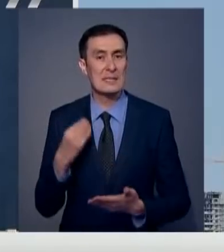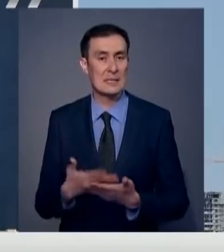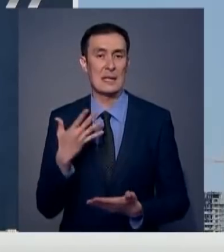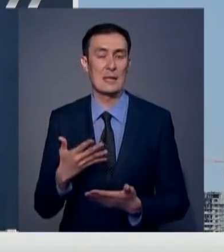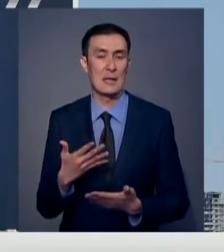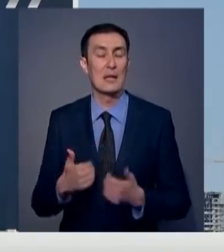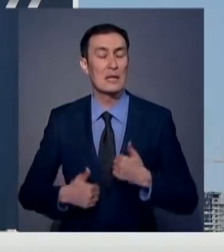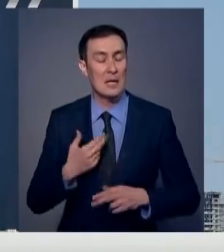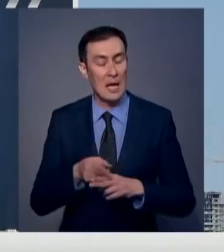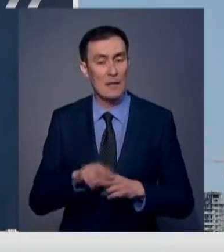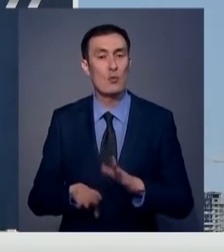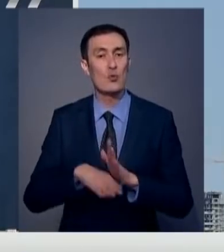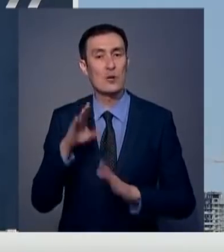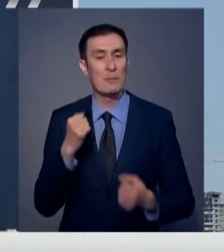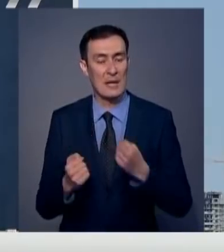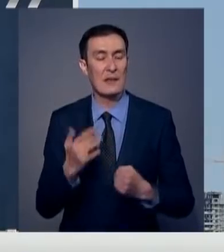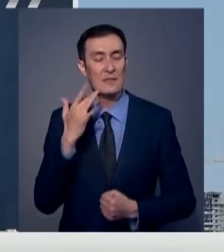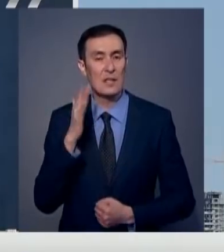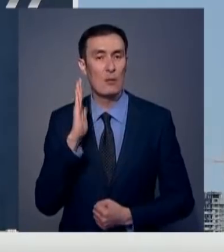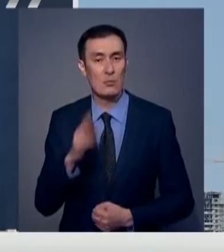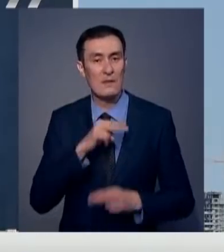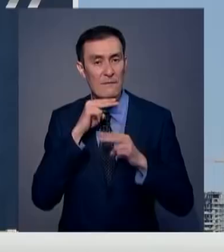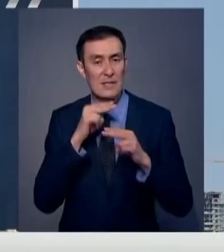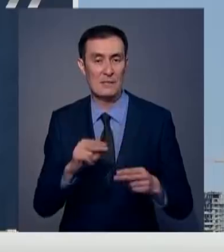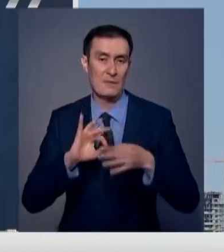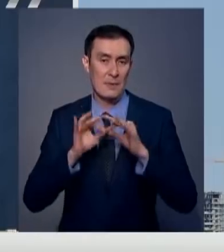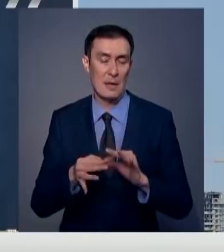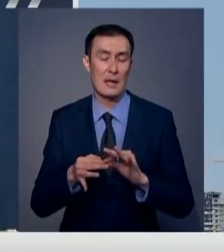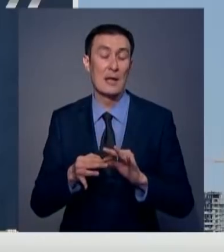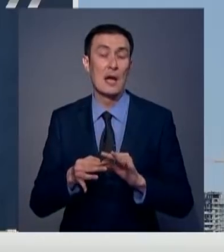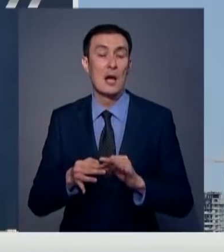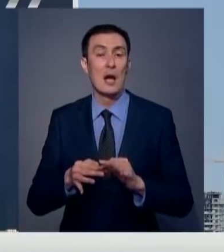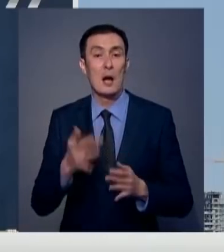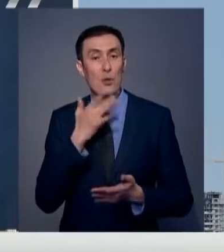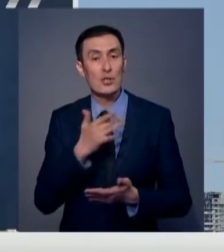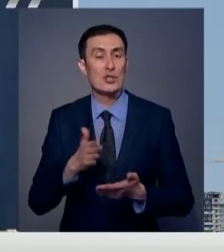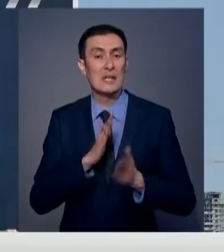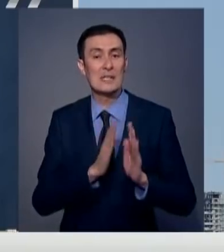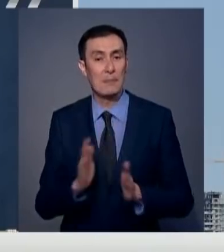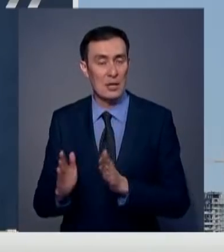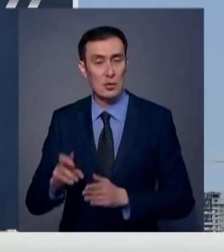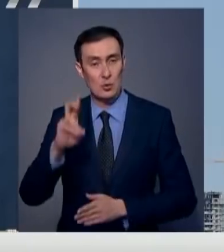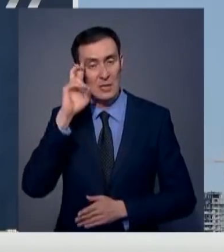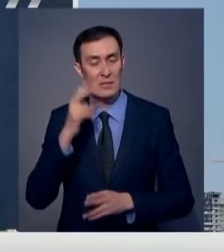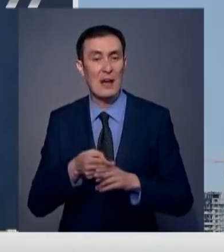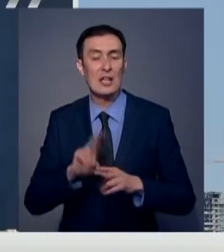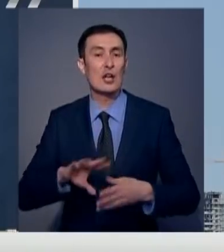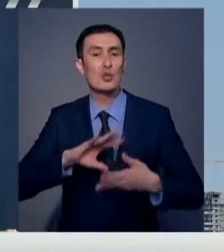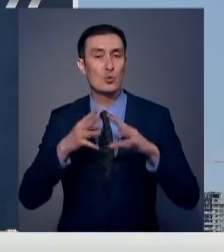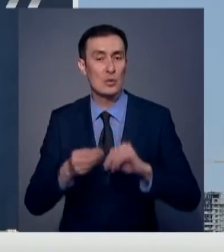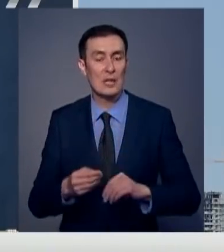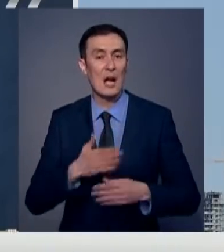достояние, поэтому его укрепление всегда будет в фокусе пристального внимания. Внутриполитическая стабильность – недавность, результат